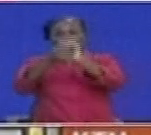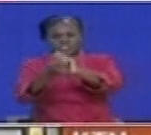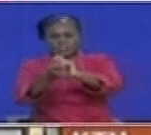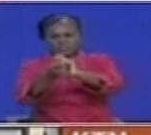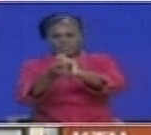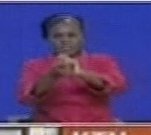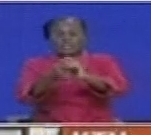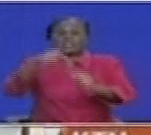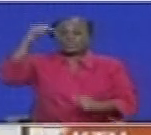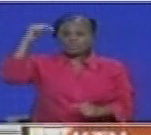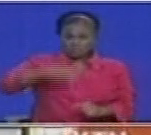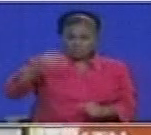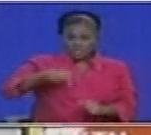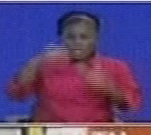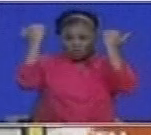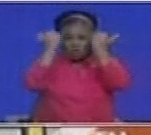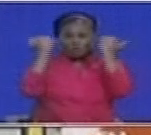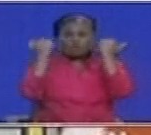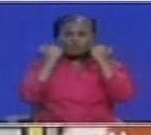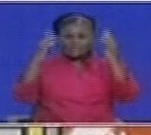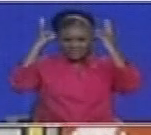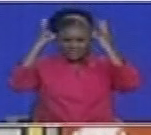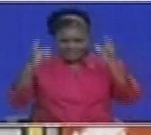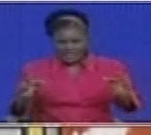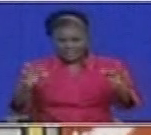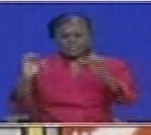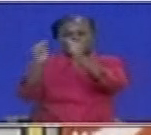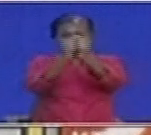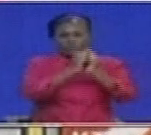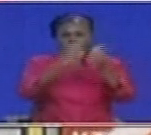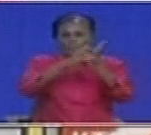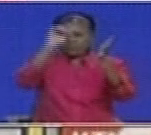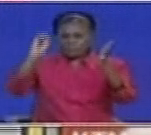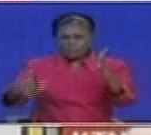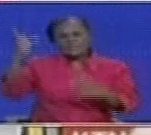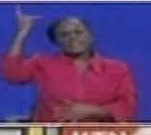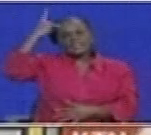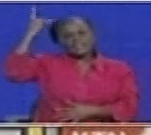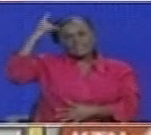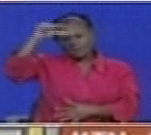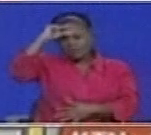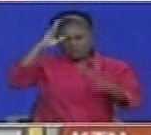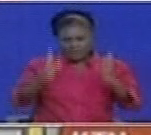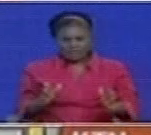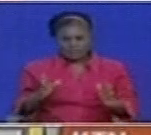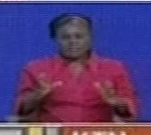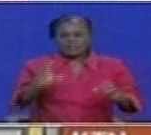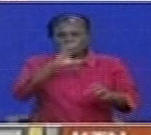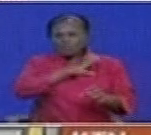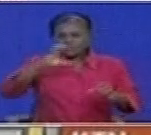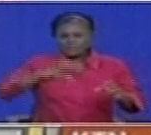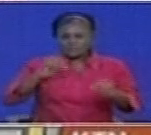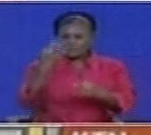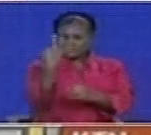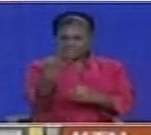na hii leo basi mahakam ya rufaa kwa kauli moja imem tupa nje gana ivan kider jopo la maji wat tatu ndio